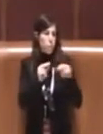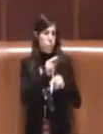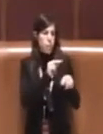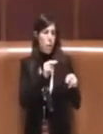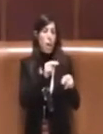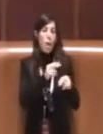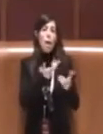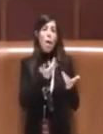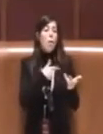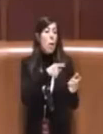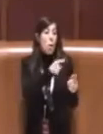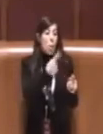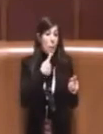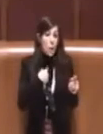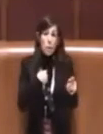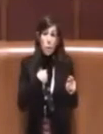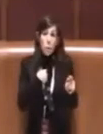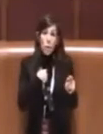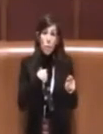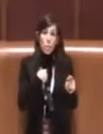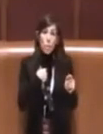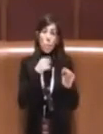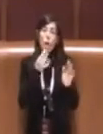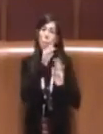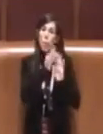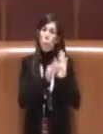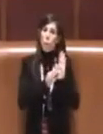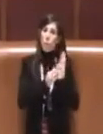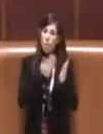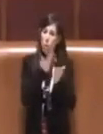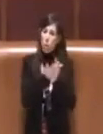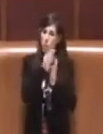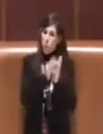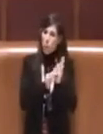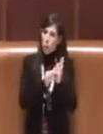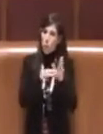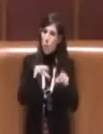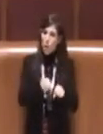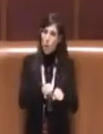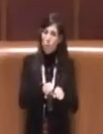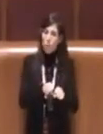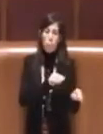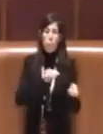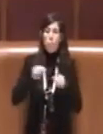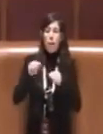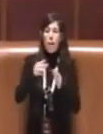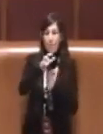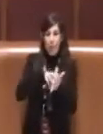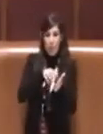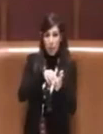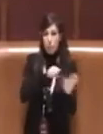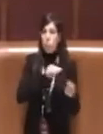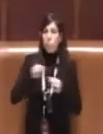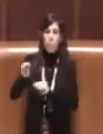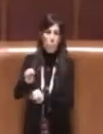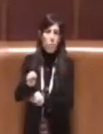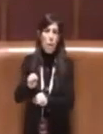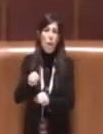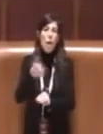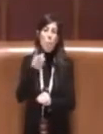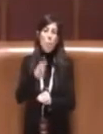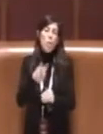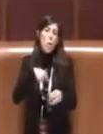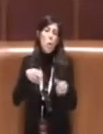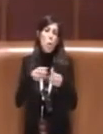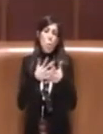sbaglio, ha concordato di spostare alcuni punti dell'impegno direttamente nel testo, questo perché come maggioranza